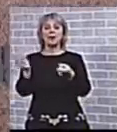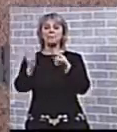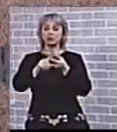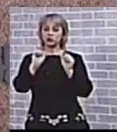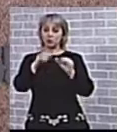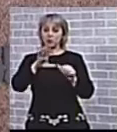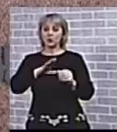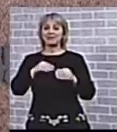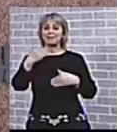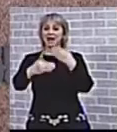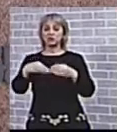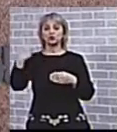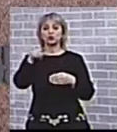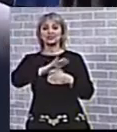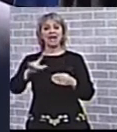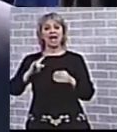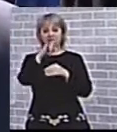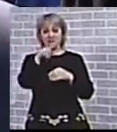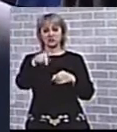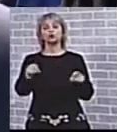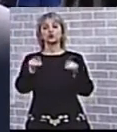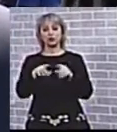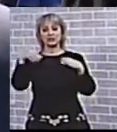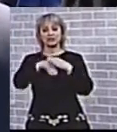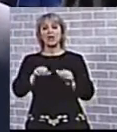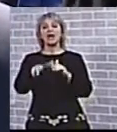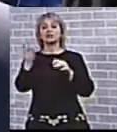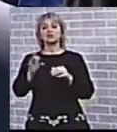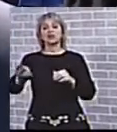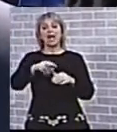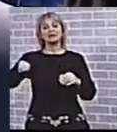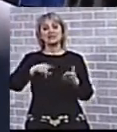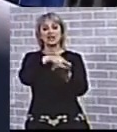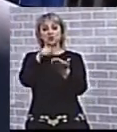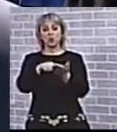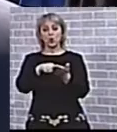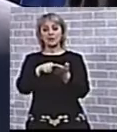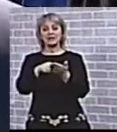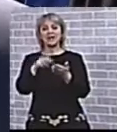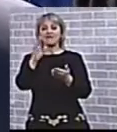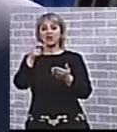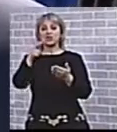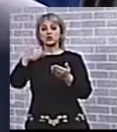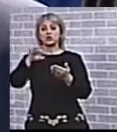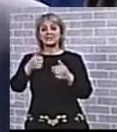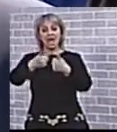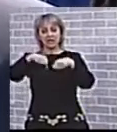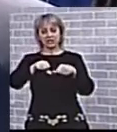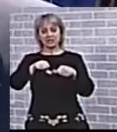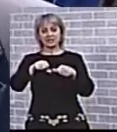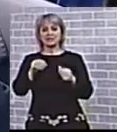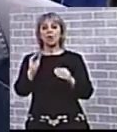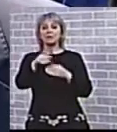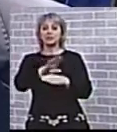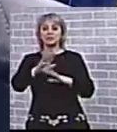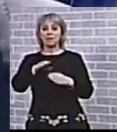возможно, прохождения, в том числе даже и авиации. Правительство Ростовской области, администрация города, волонтерские организации